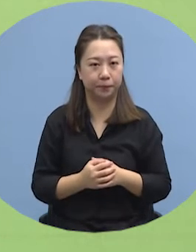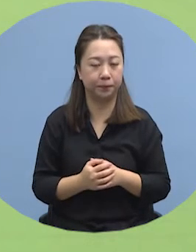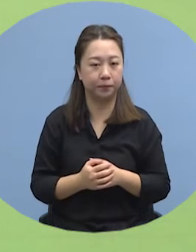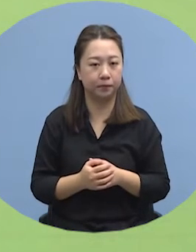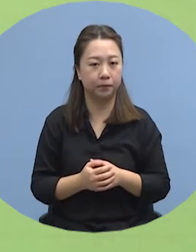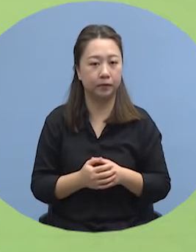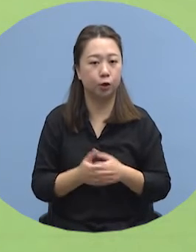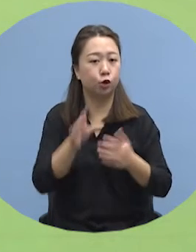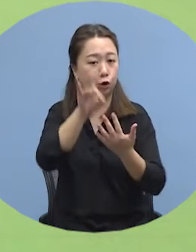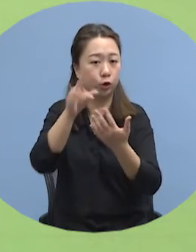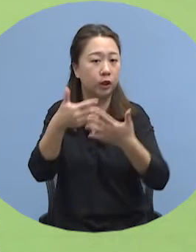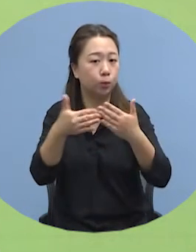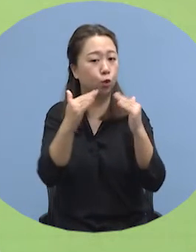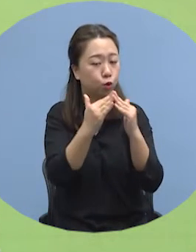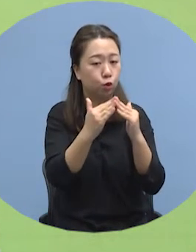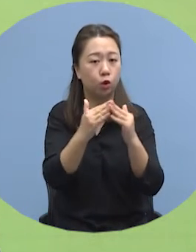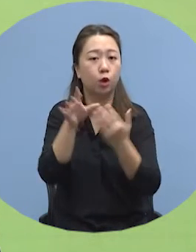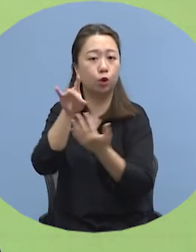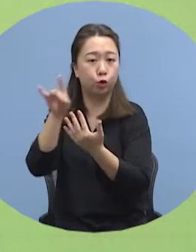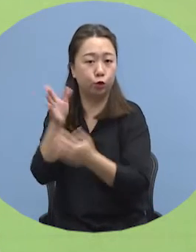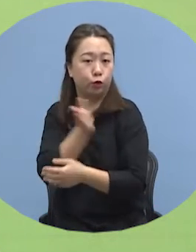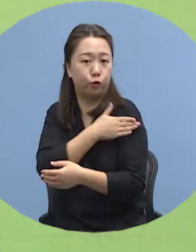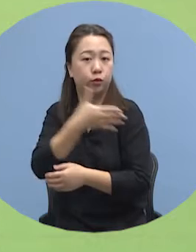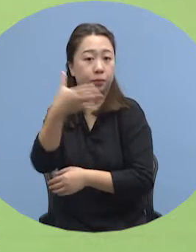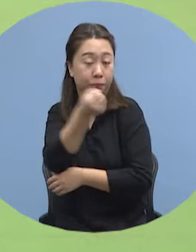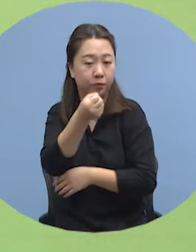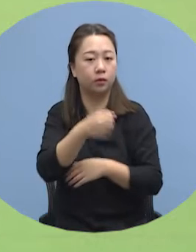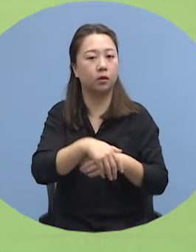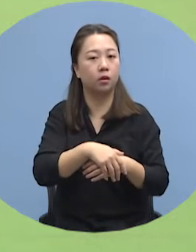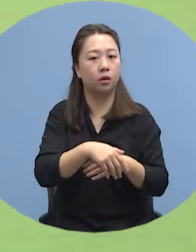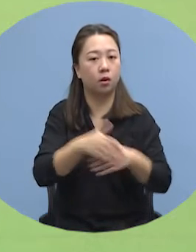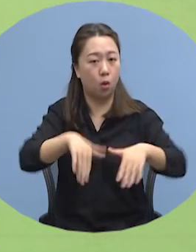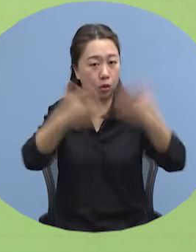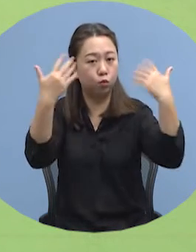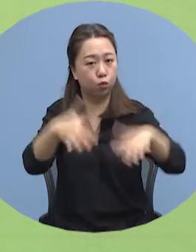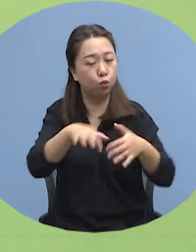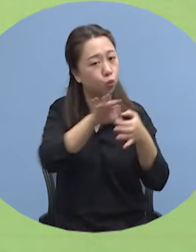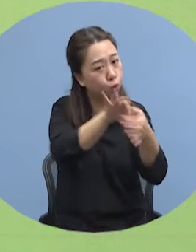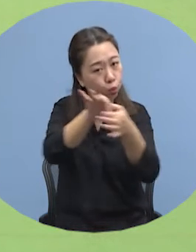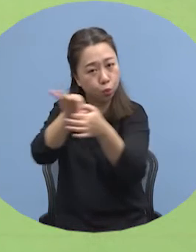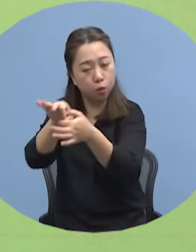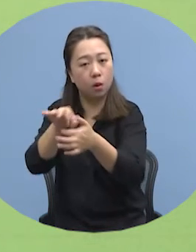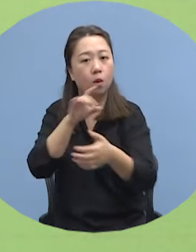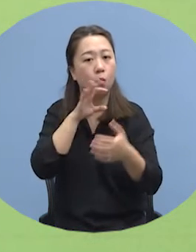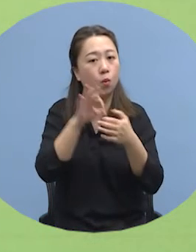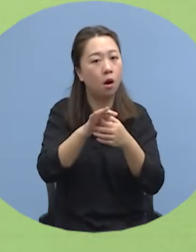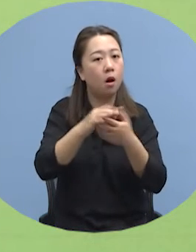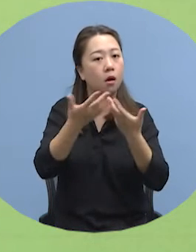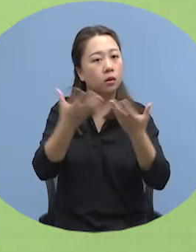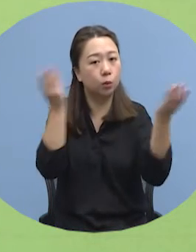選舉事務處和選舉主任已經開始通知所有候選人有關的結